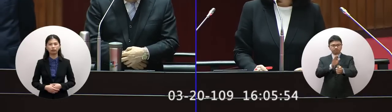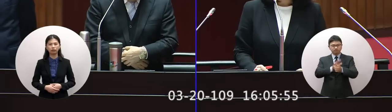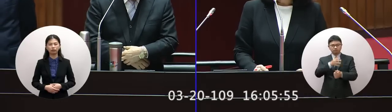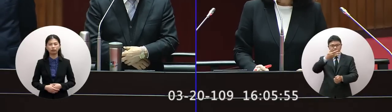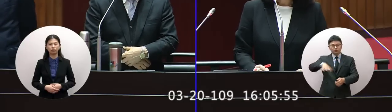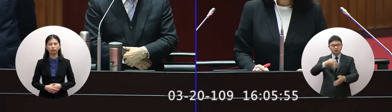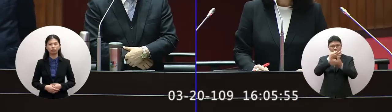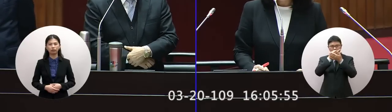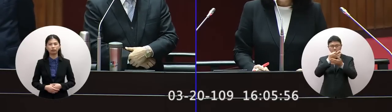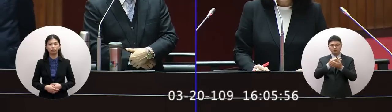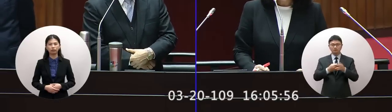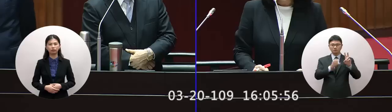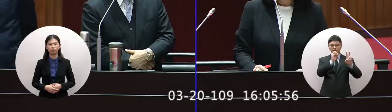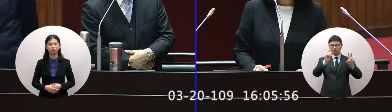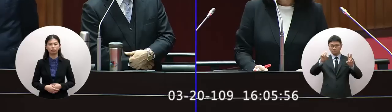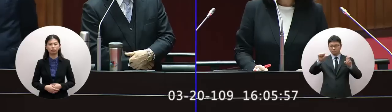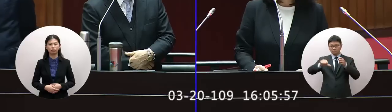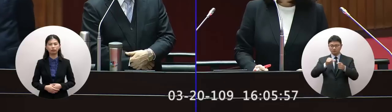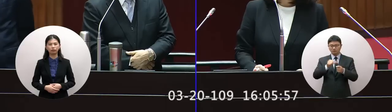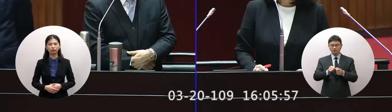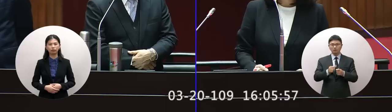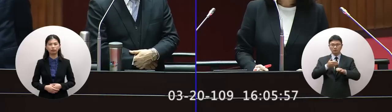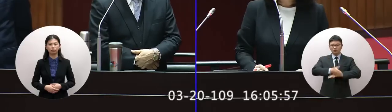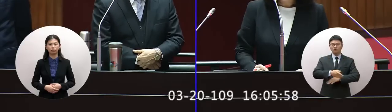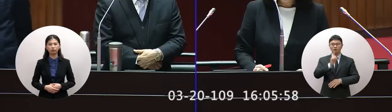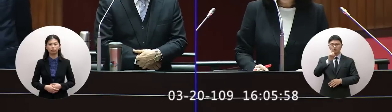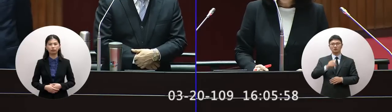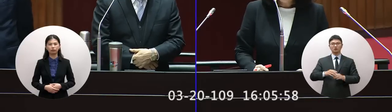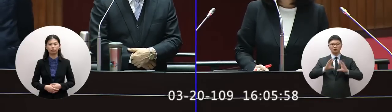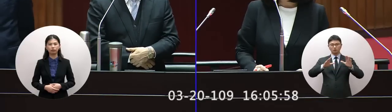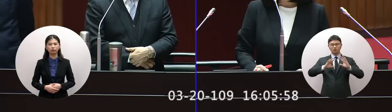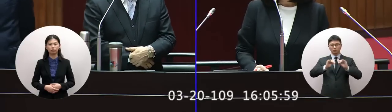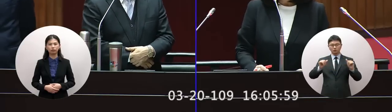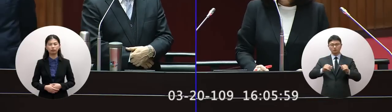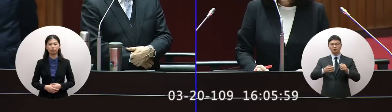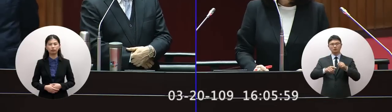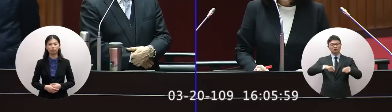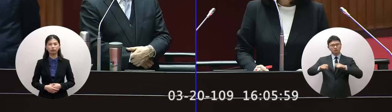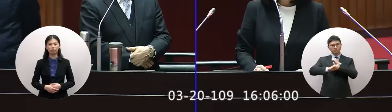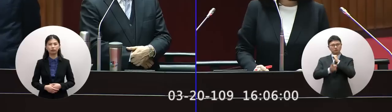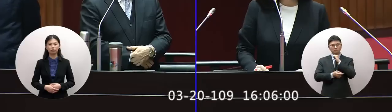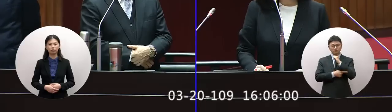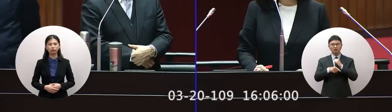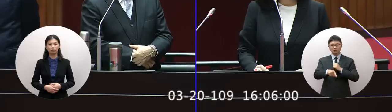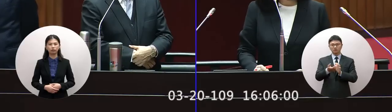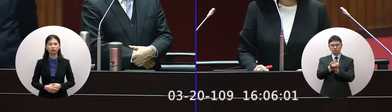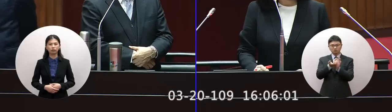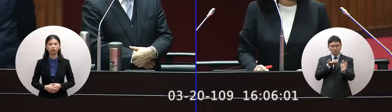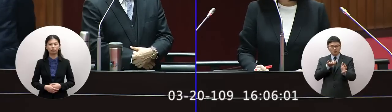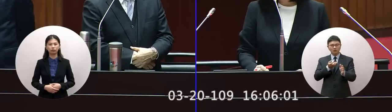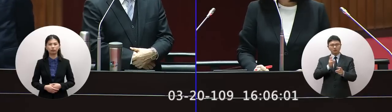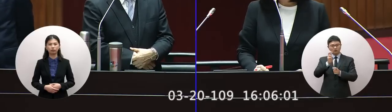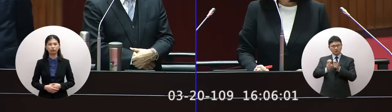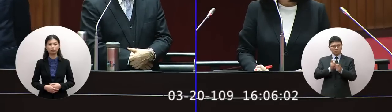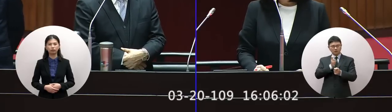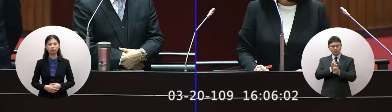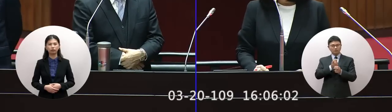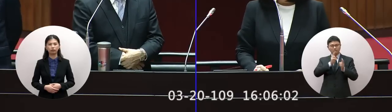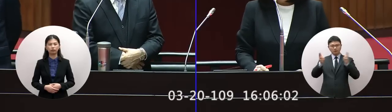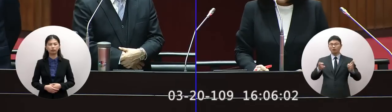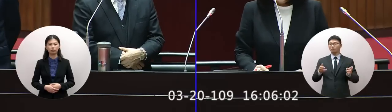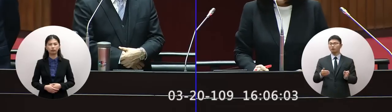节水。在2015年通过的国土计划法更是超前了20年的部